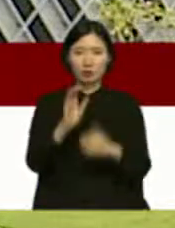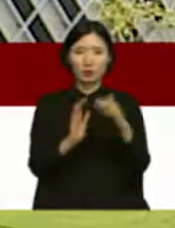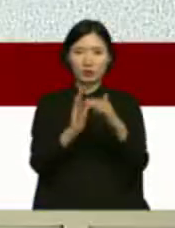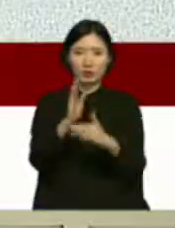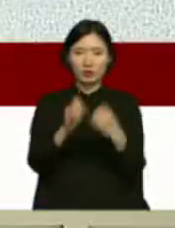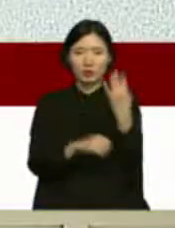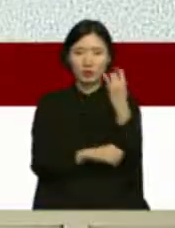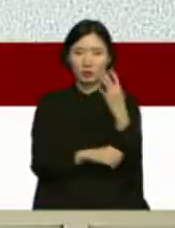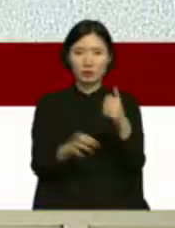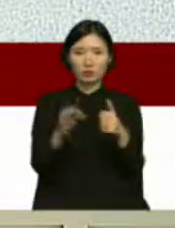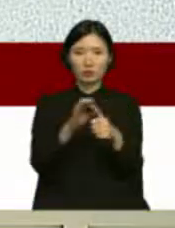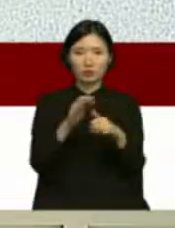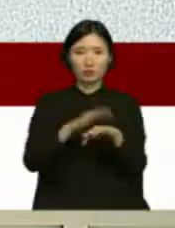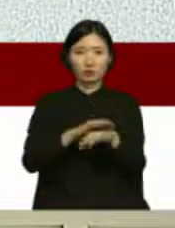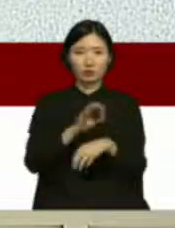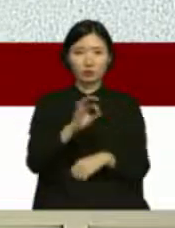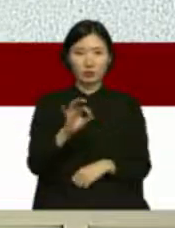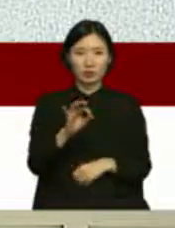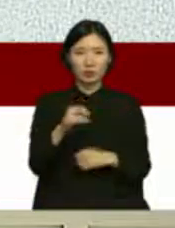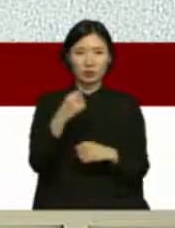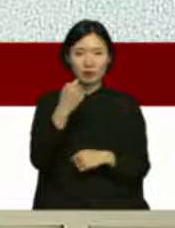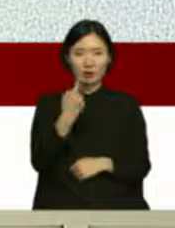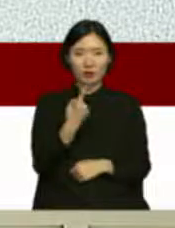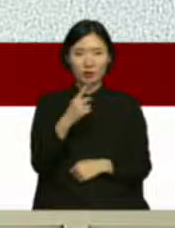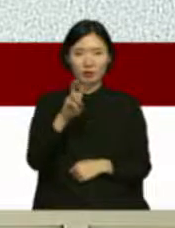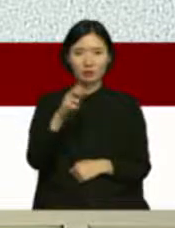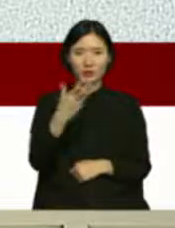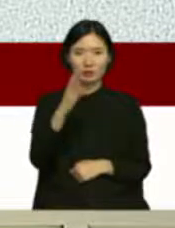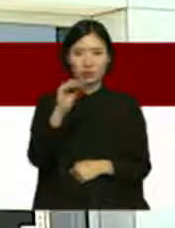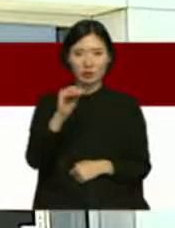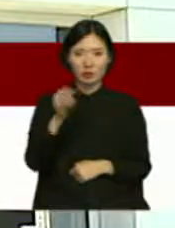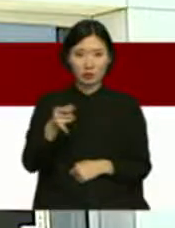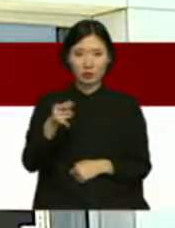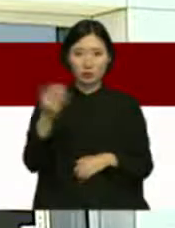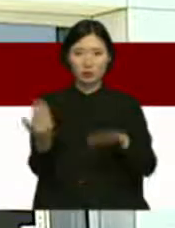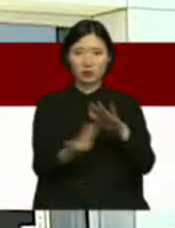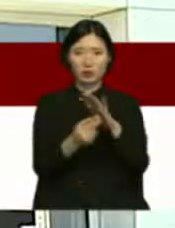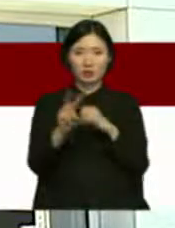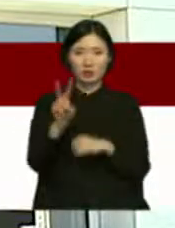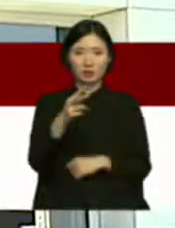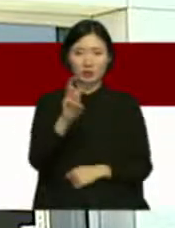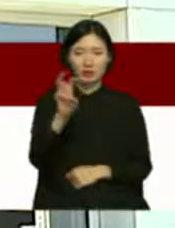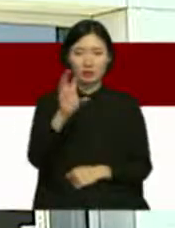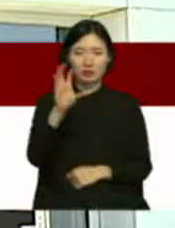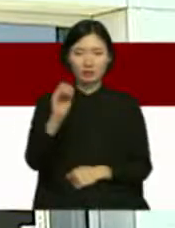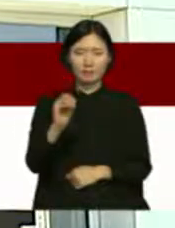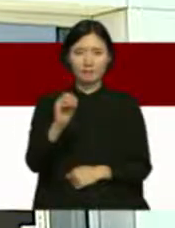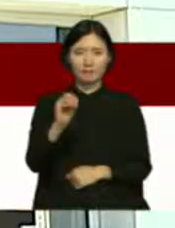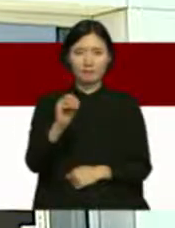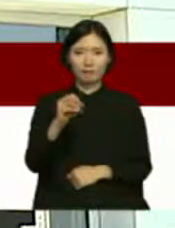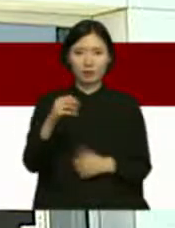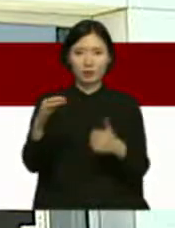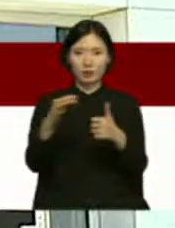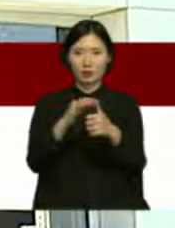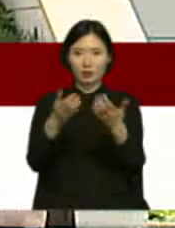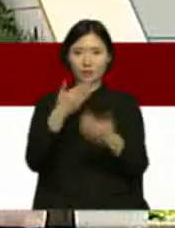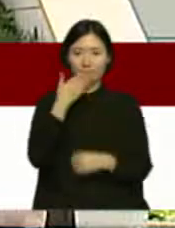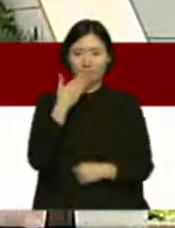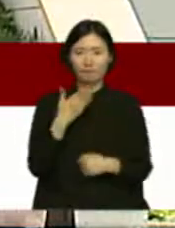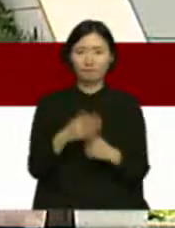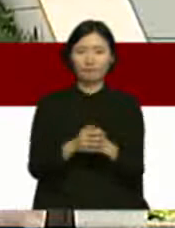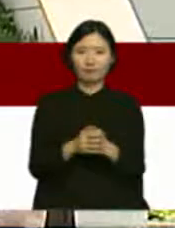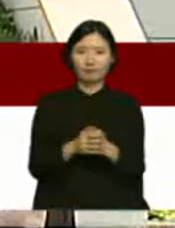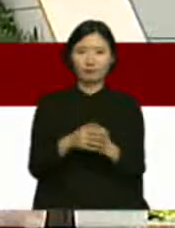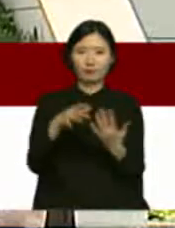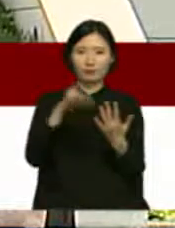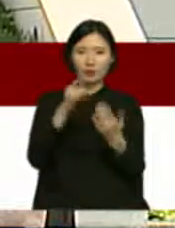기초연금 수급자 며 매월 최소 27만원 에서 최대 2,300,000 원 상당의 임금을 받을 수 있습니다